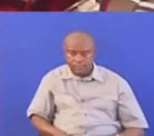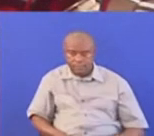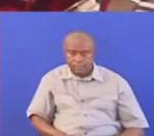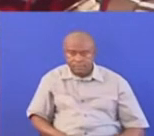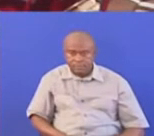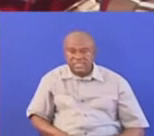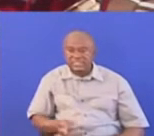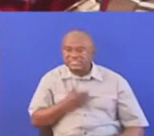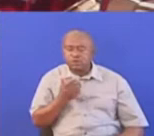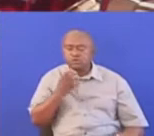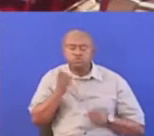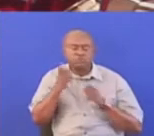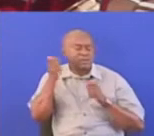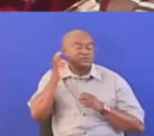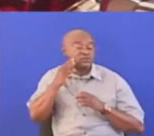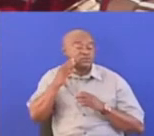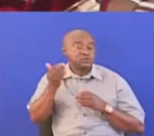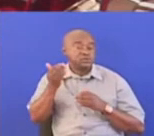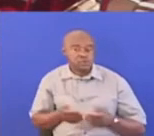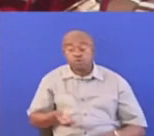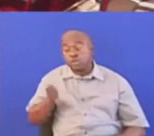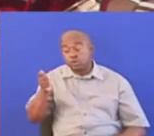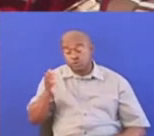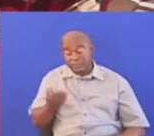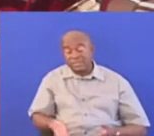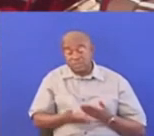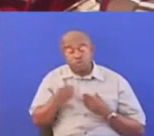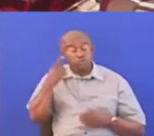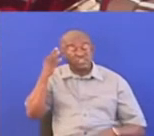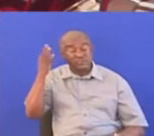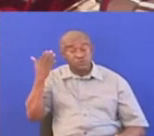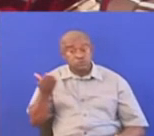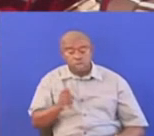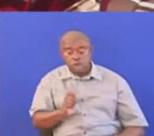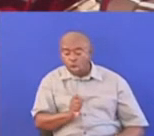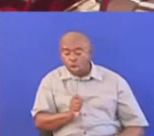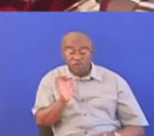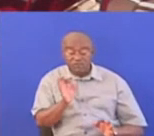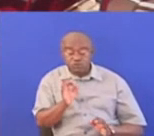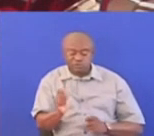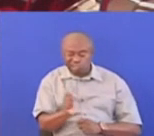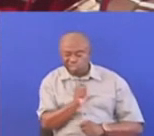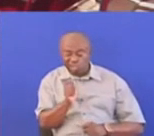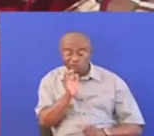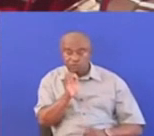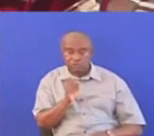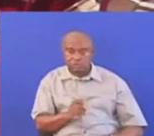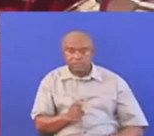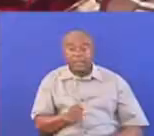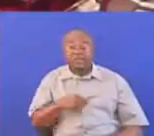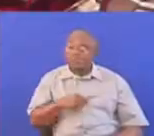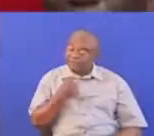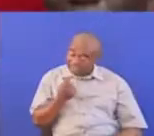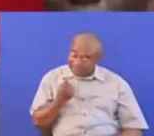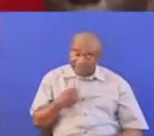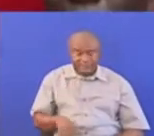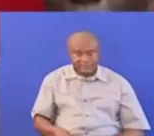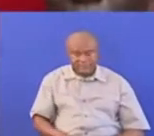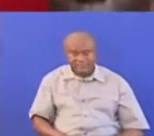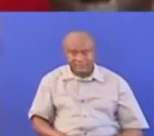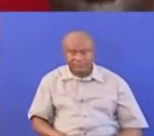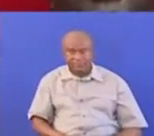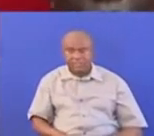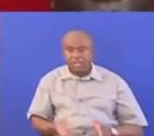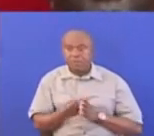kwa sauti haitoki vizuri. Ukishika na kushoto unatusaidia, tunakusikia vizuri zaidi. Nakushukuru sana mheshimiwa spika. Nilikuwa nasema kwamba pamoja